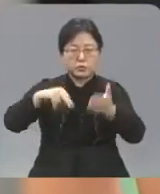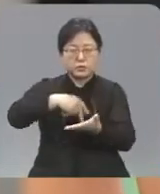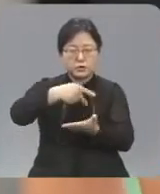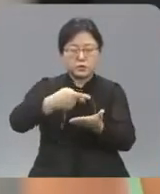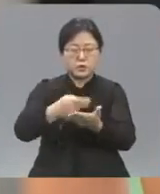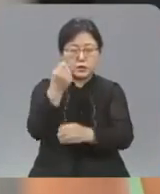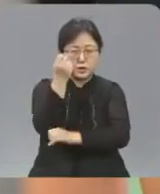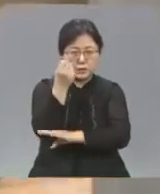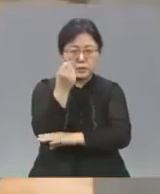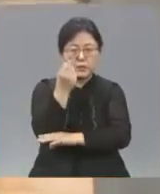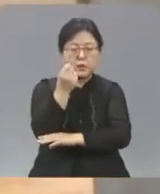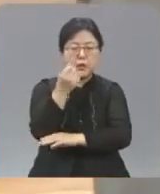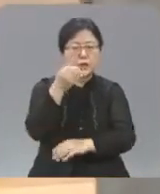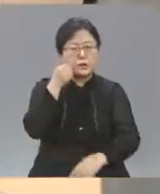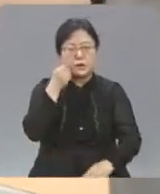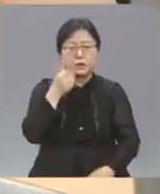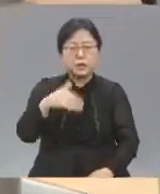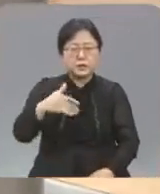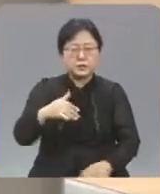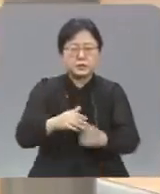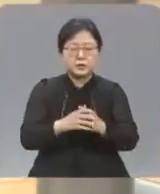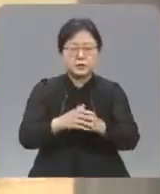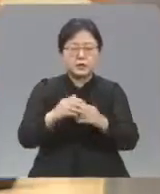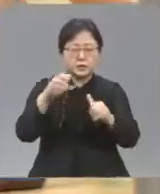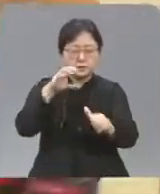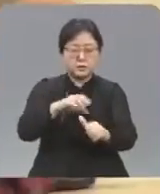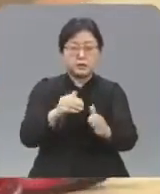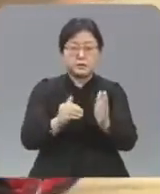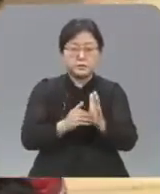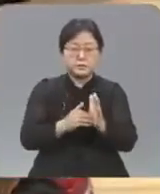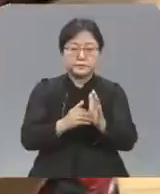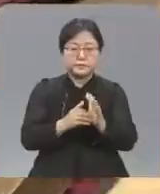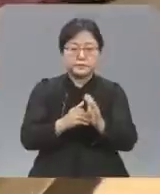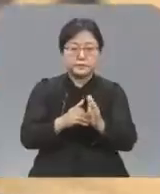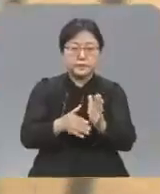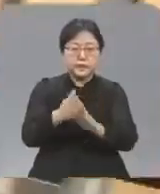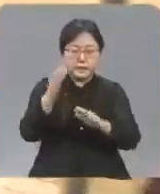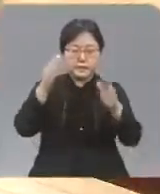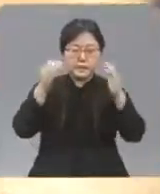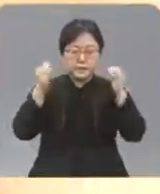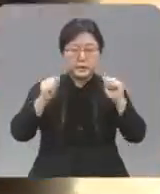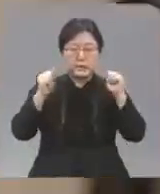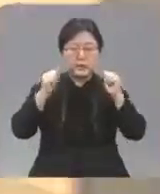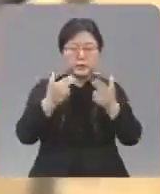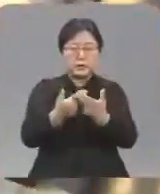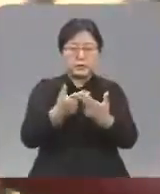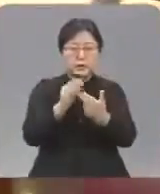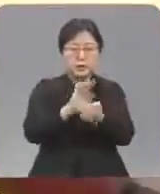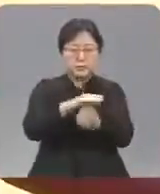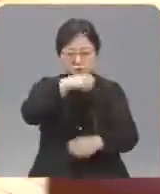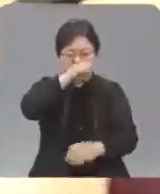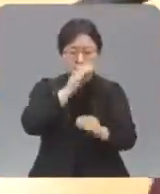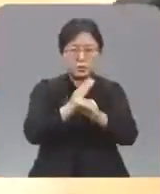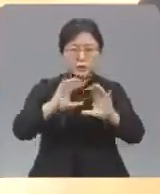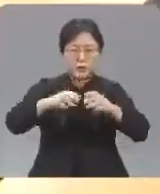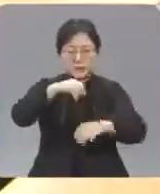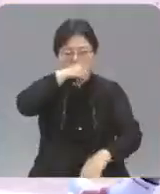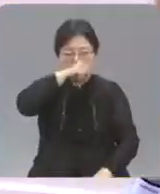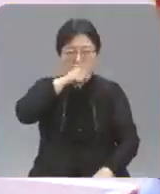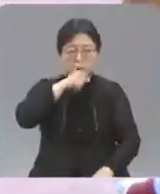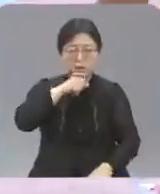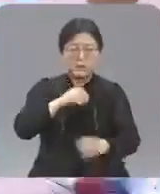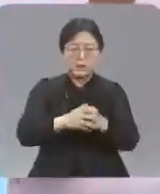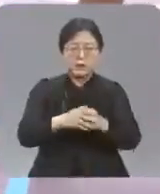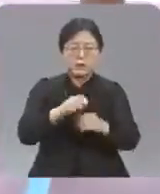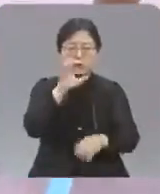기초 종목과 비인기 종목 운동부로 한정했습니다. 시체육회는 지원 예산 가운데 국비의 경우